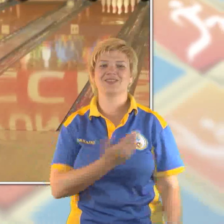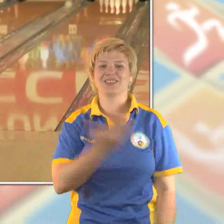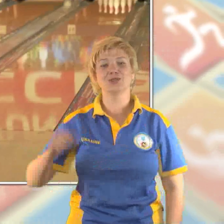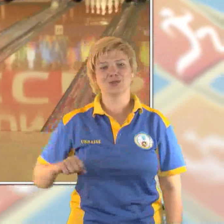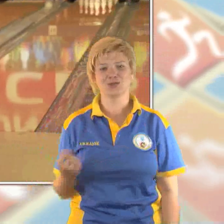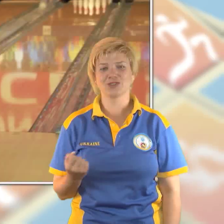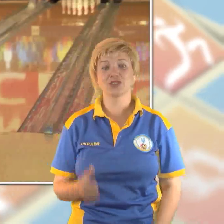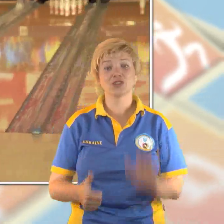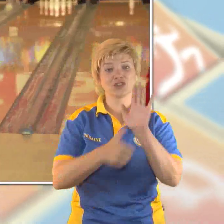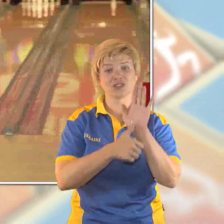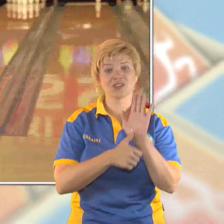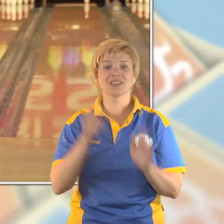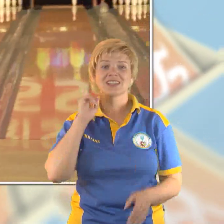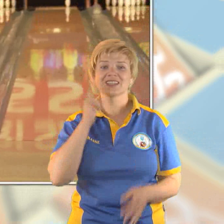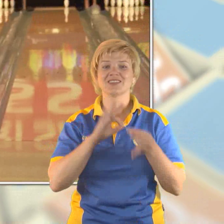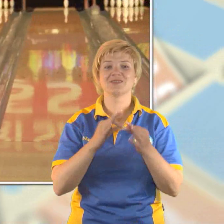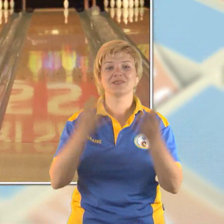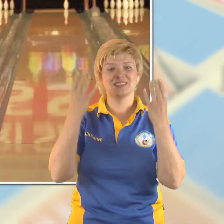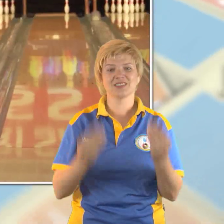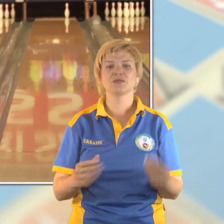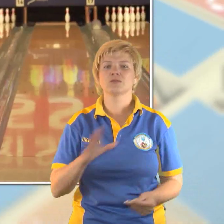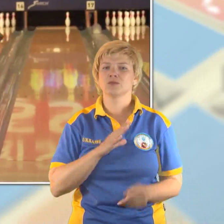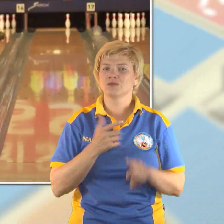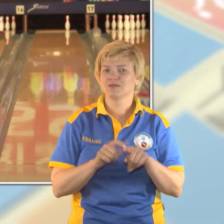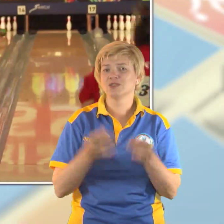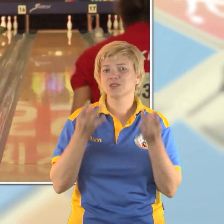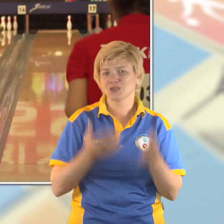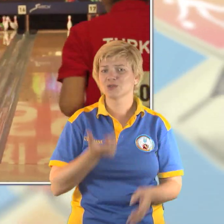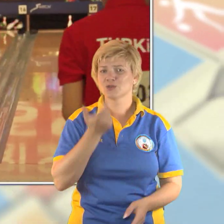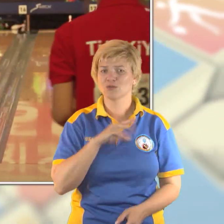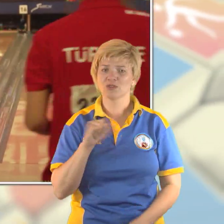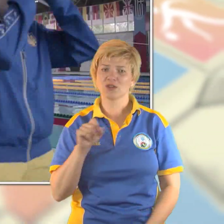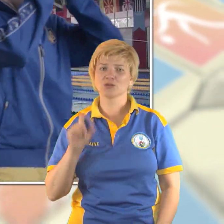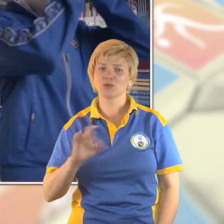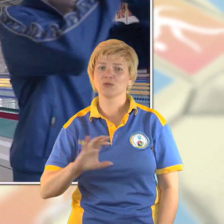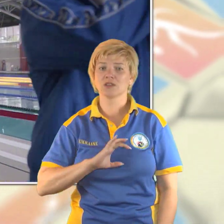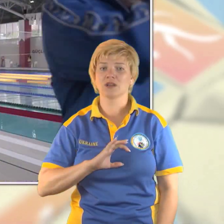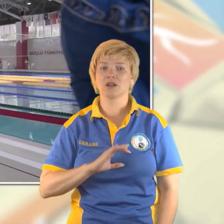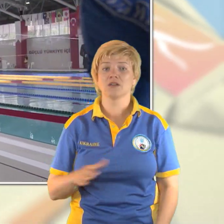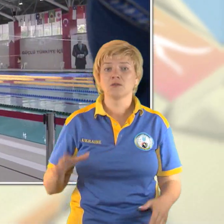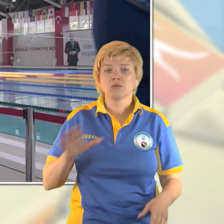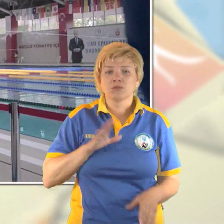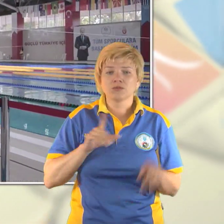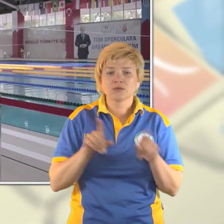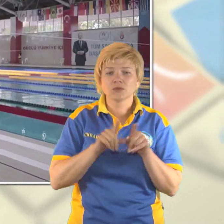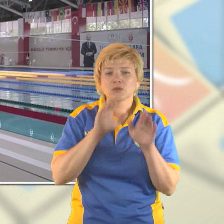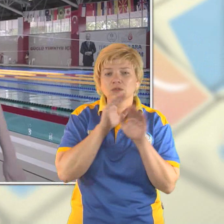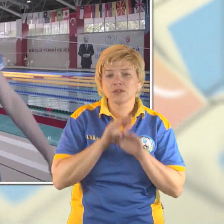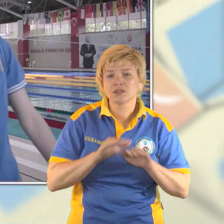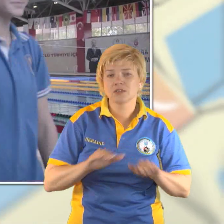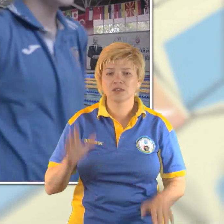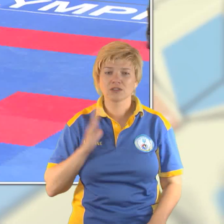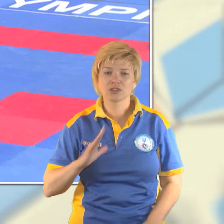Вітаємо вас, шановні друзі! Шостий скромний на золоті медалі День Дефлімпіади був нічим іншим, як затишшям